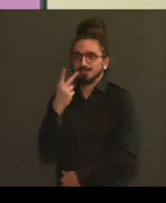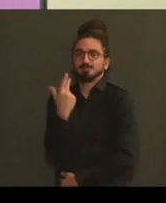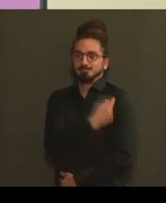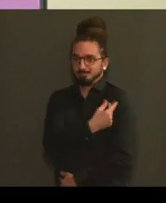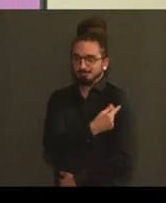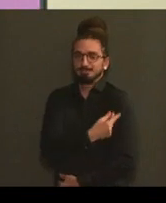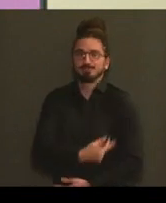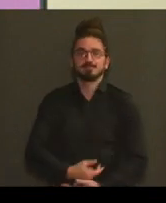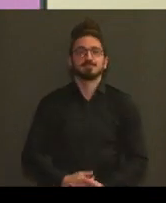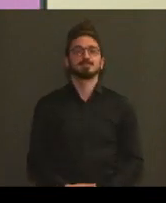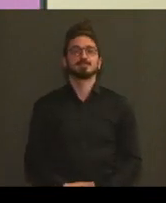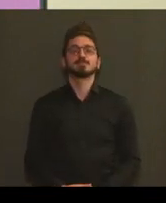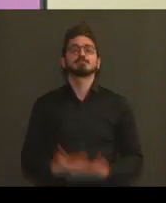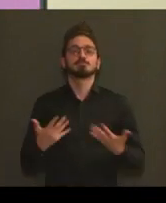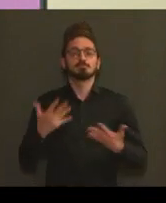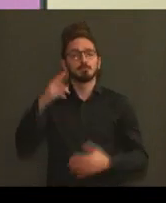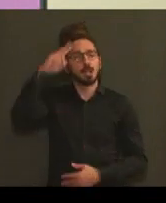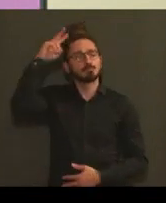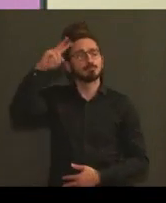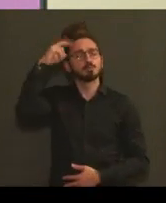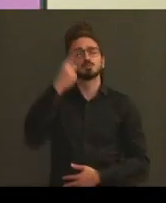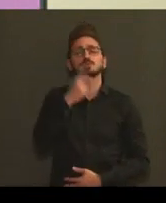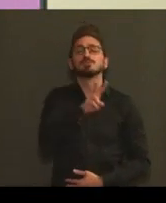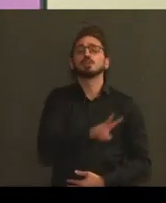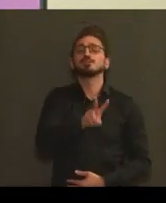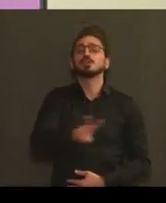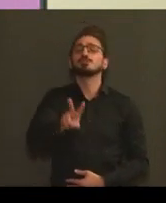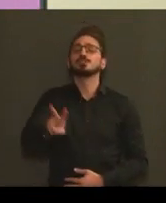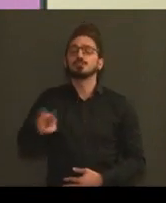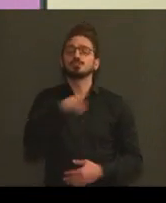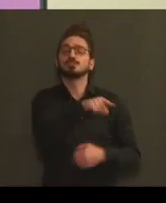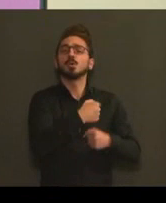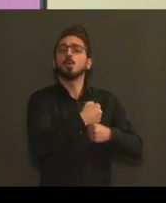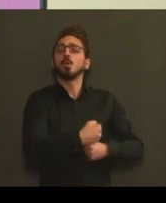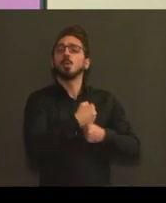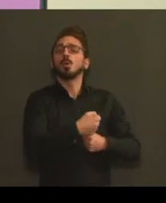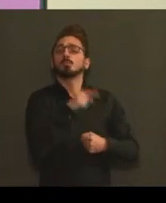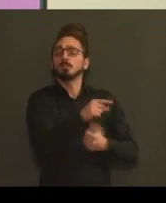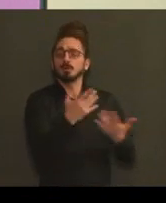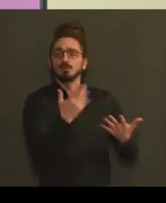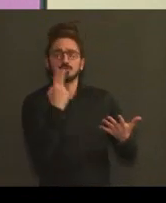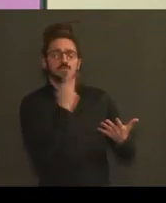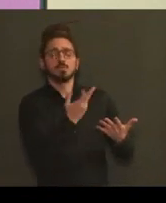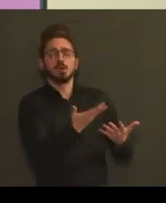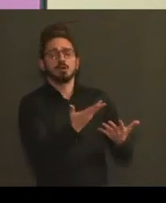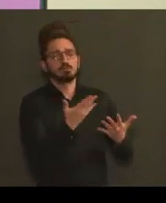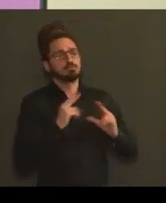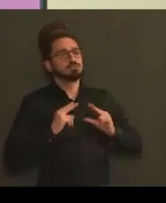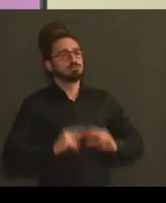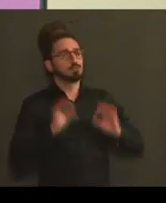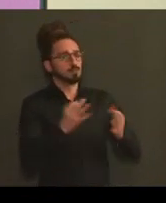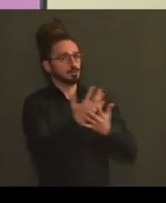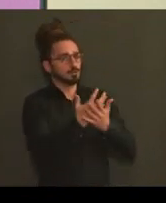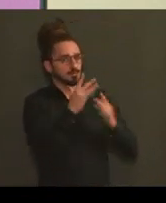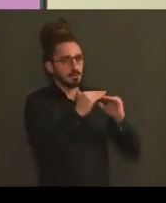peut dire que nous avons une éclaircie persistante puisque tous les facteurs, qu'il s'agisse des contaminations,